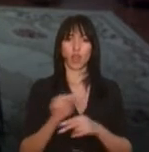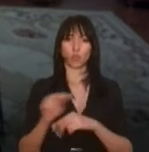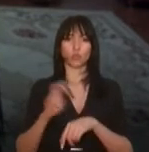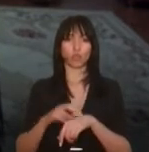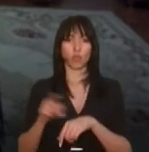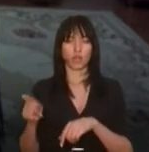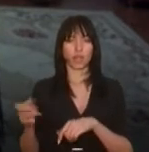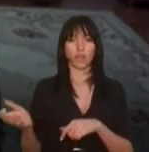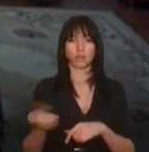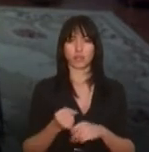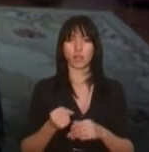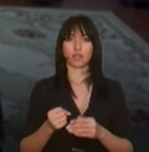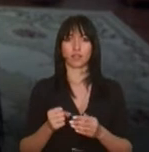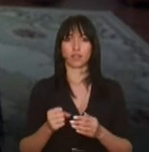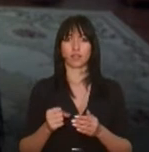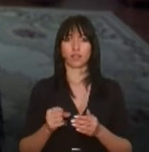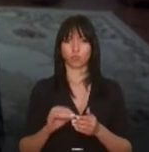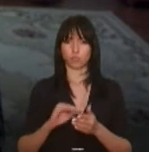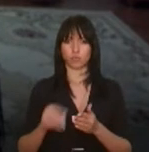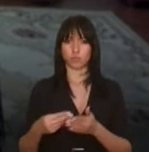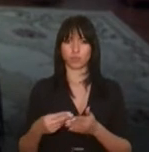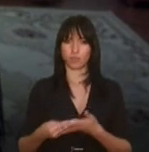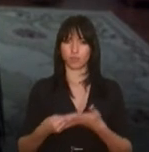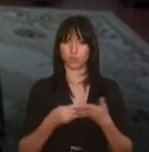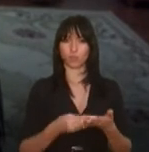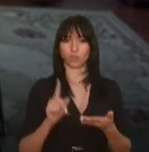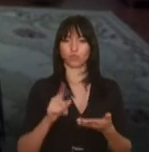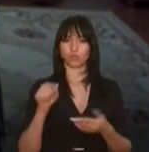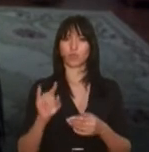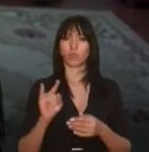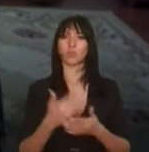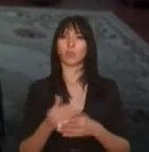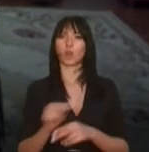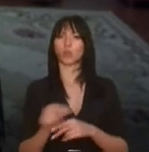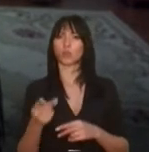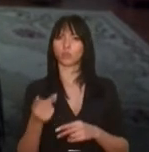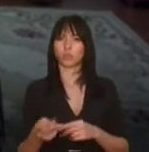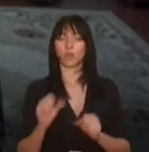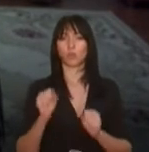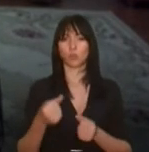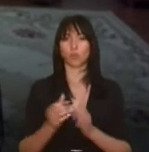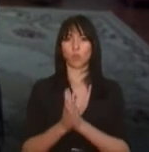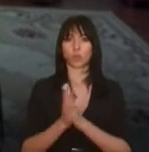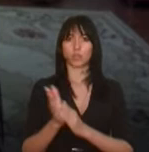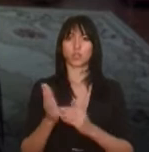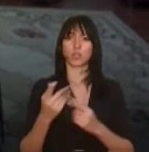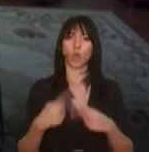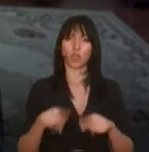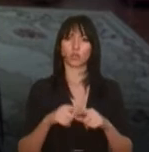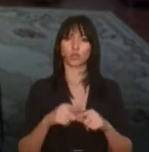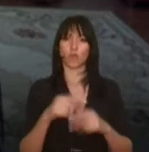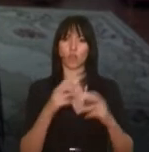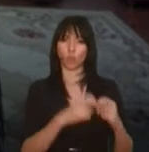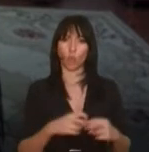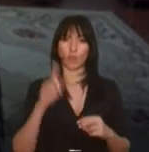організувати, за умови, що там у закладі є відповідні фахівці, можуть попросити організувати профілактичний огляд навіть